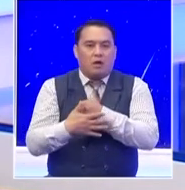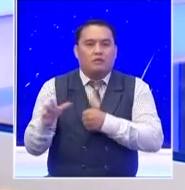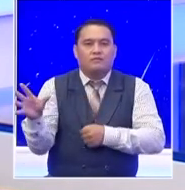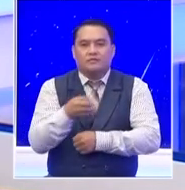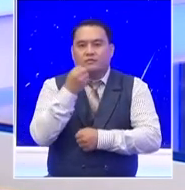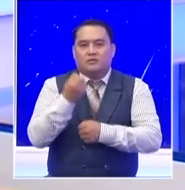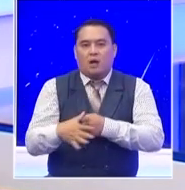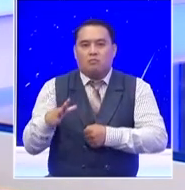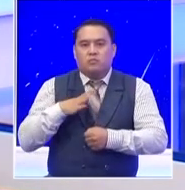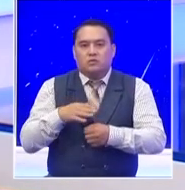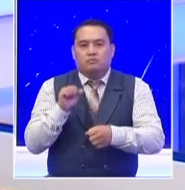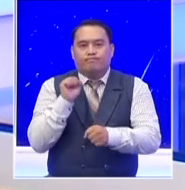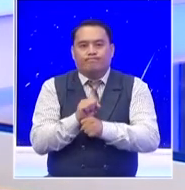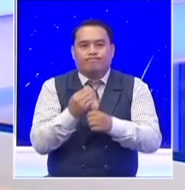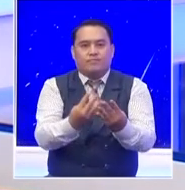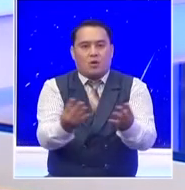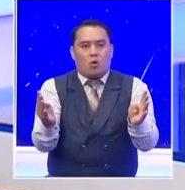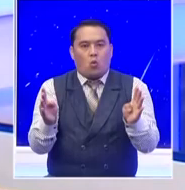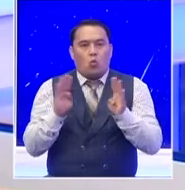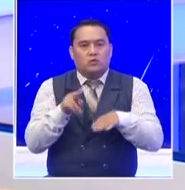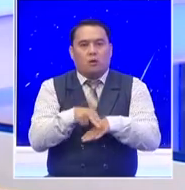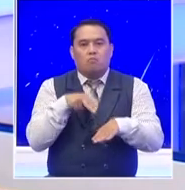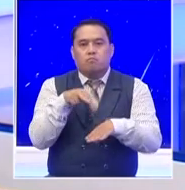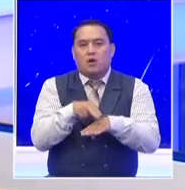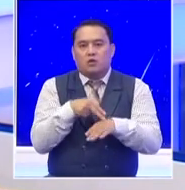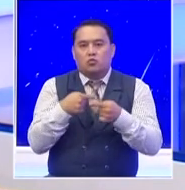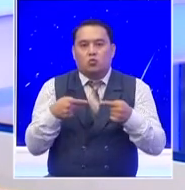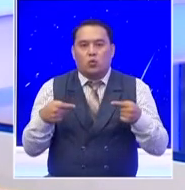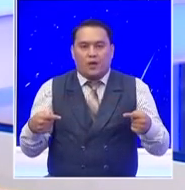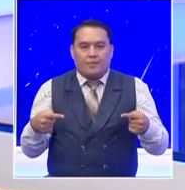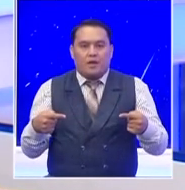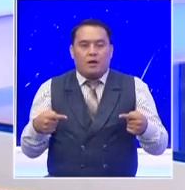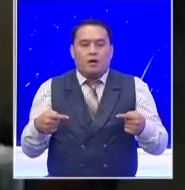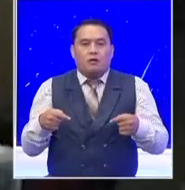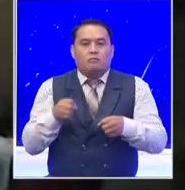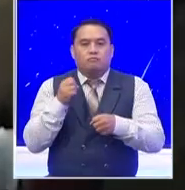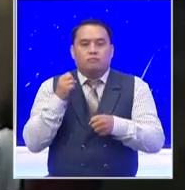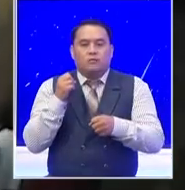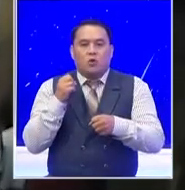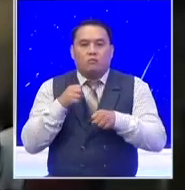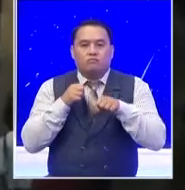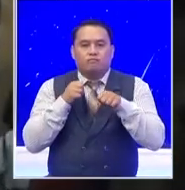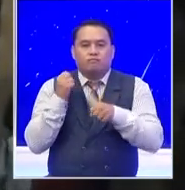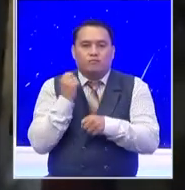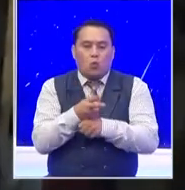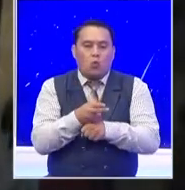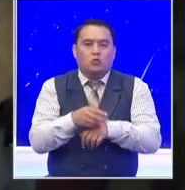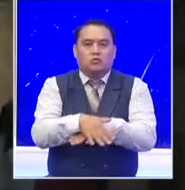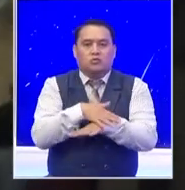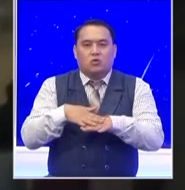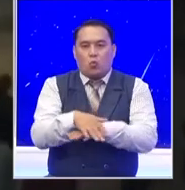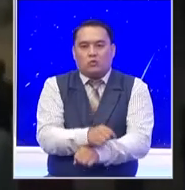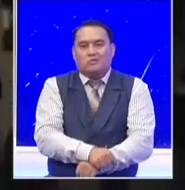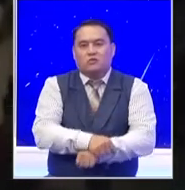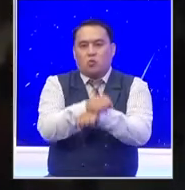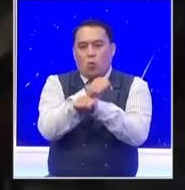весь центр столицы был блокирован силами ОМОНа, внутренних войск и других структур. Для разгона митингующих милиция предприняла еще более жесткие